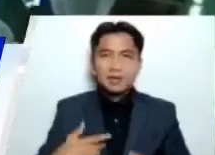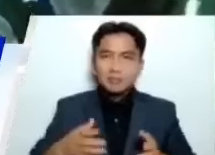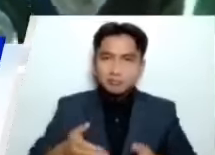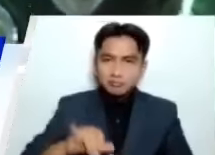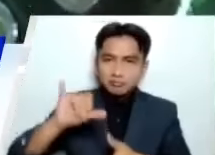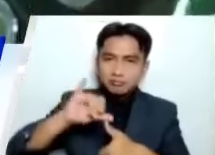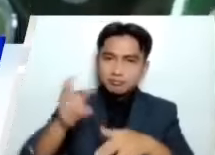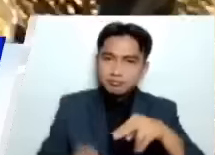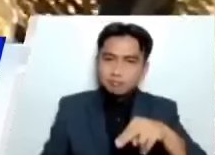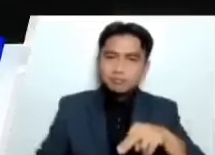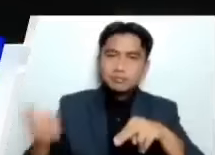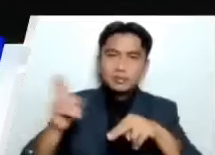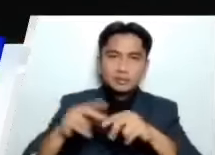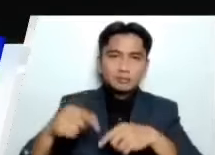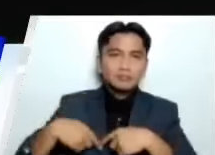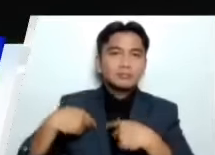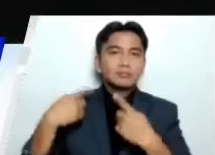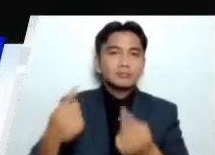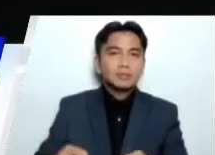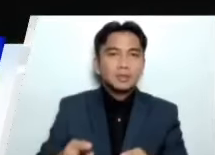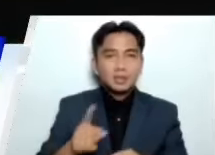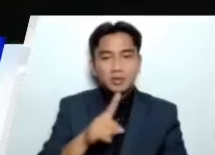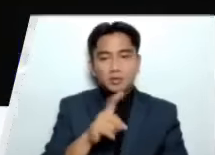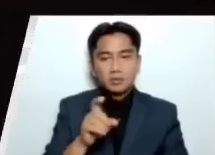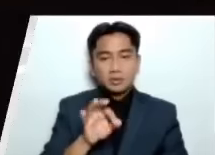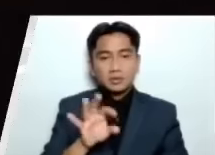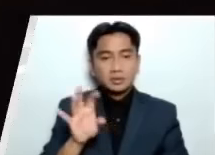taon na nasa 197 feet.